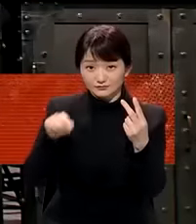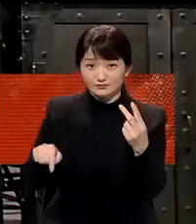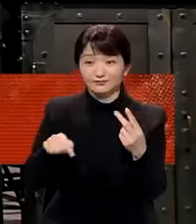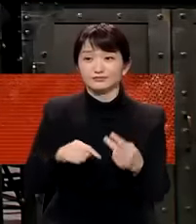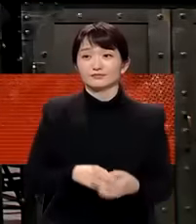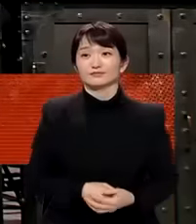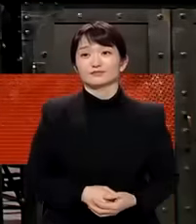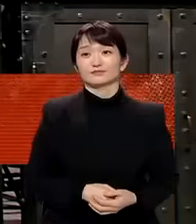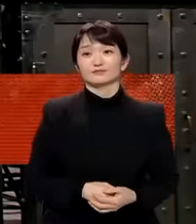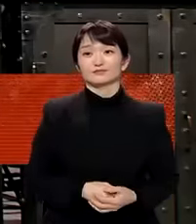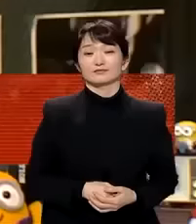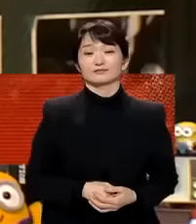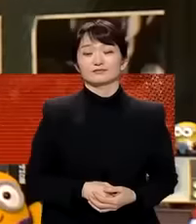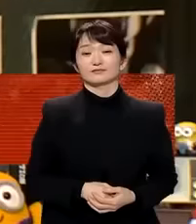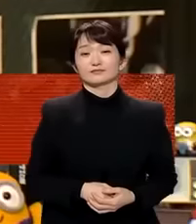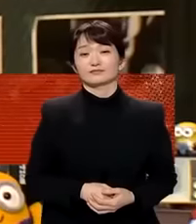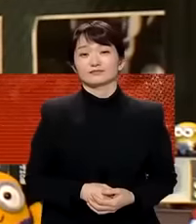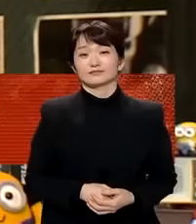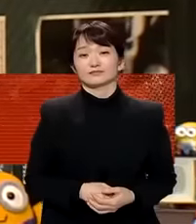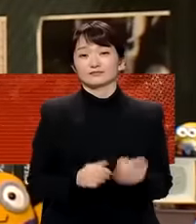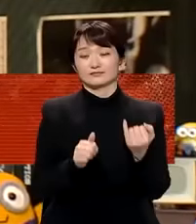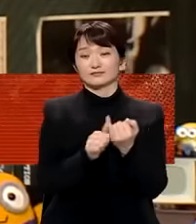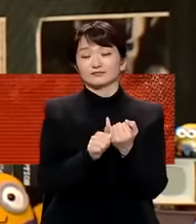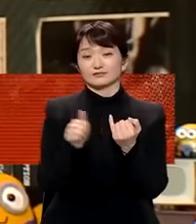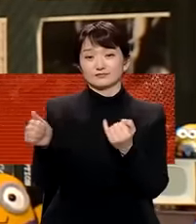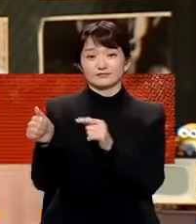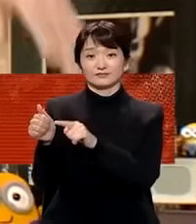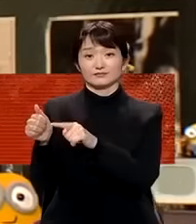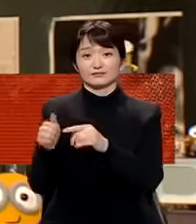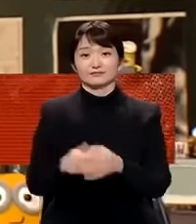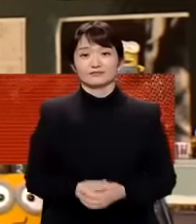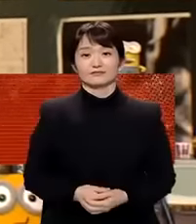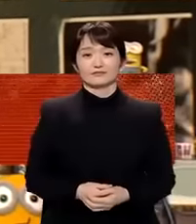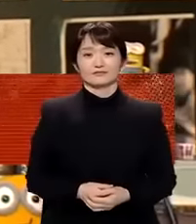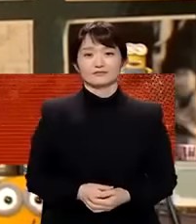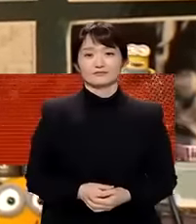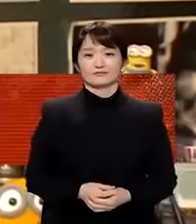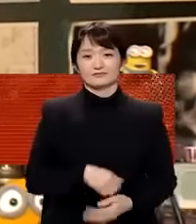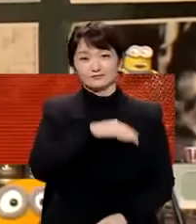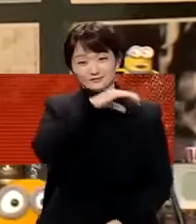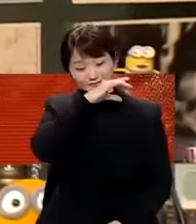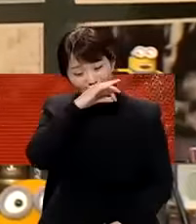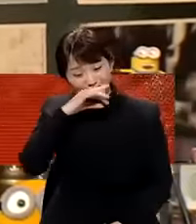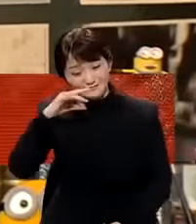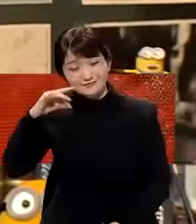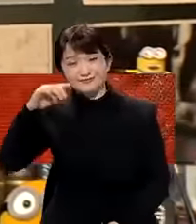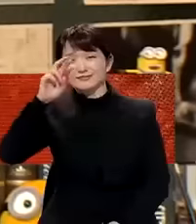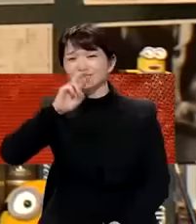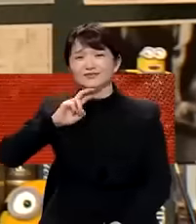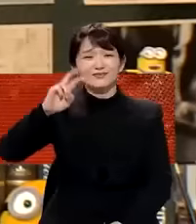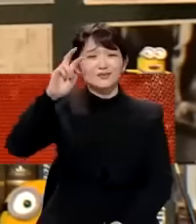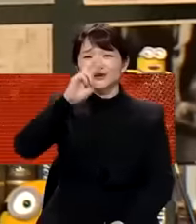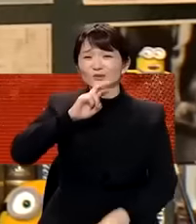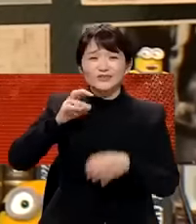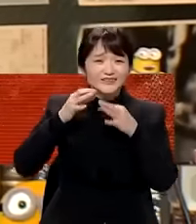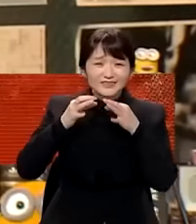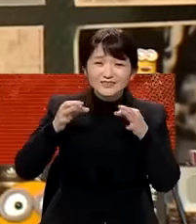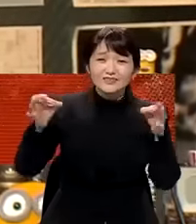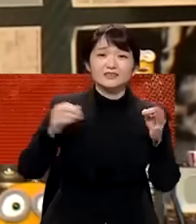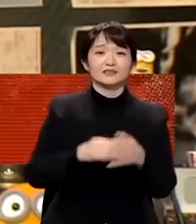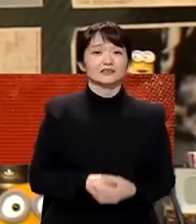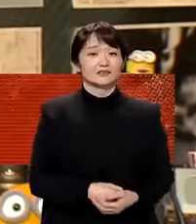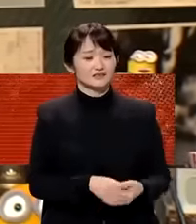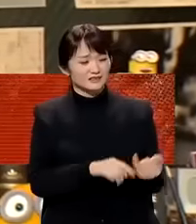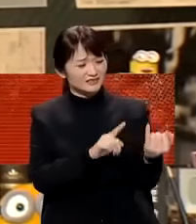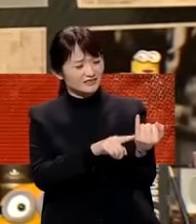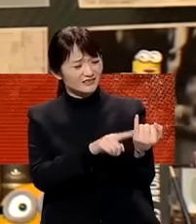좋습니다 자 다음은 남편이에요 날라리야 날라리야 아주 그 네가